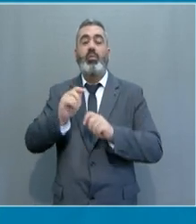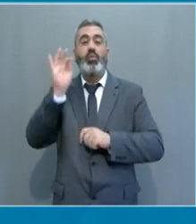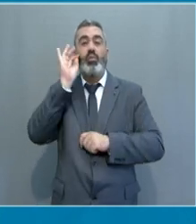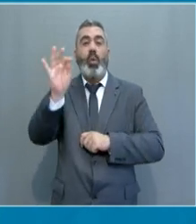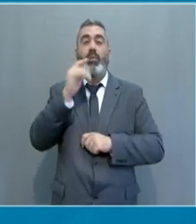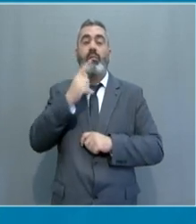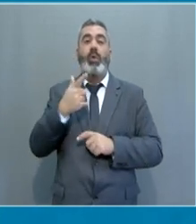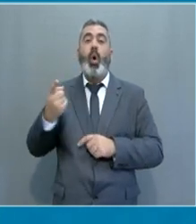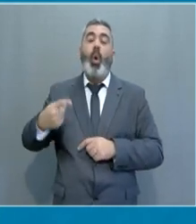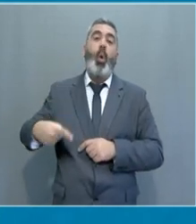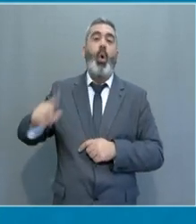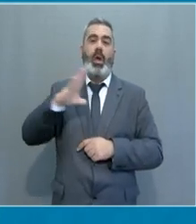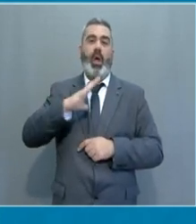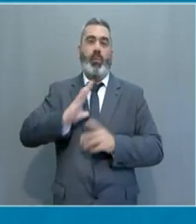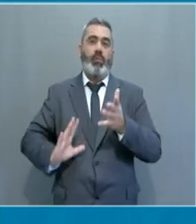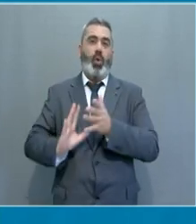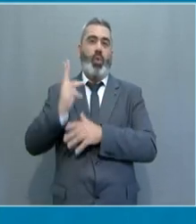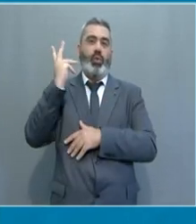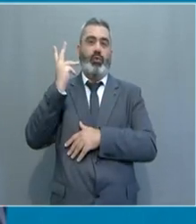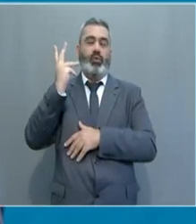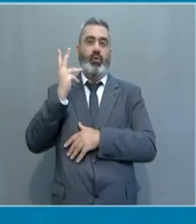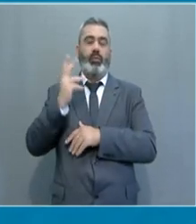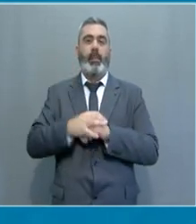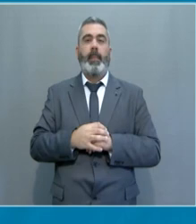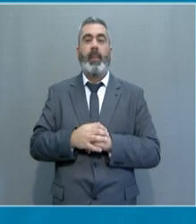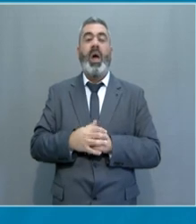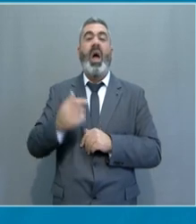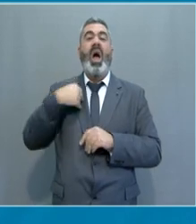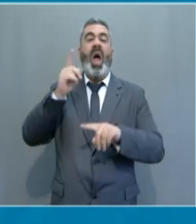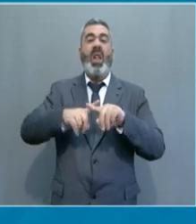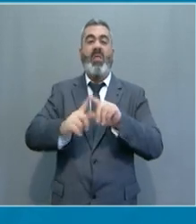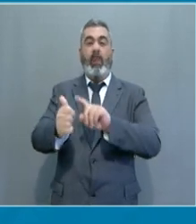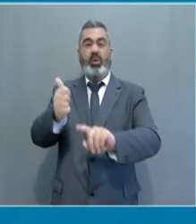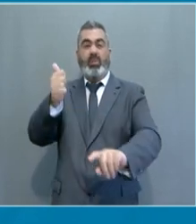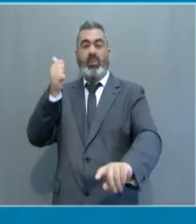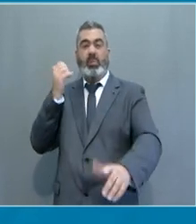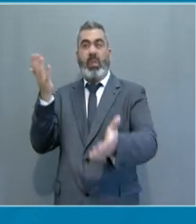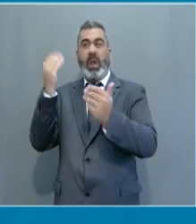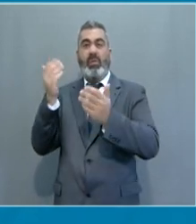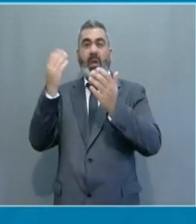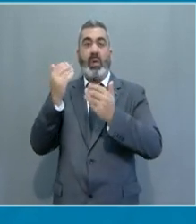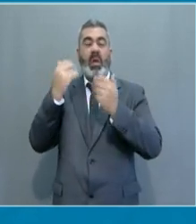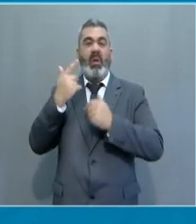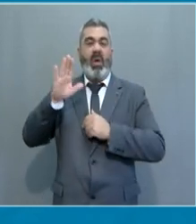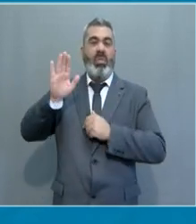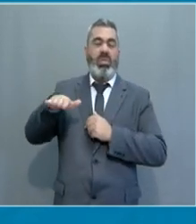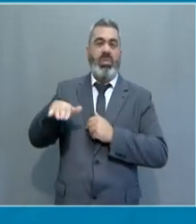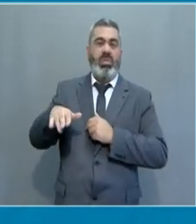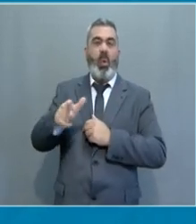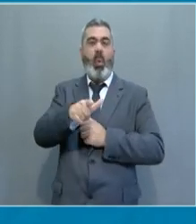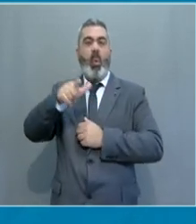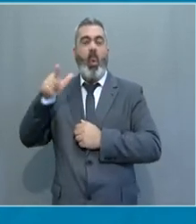προόδου σε όλους τους Έλληνες και Ελληνίδες. Από ουραγώσεων εξελίξεων, από την απαξίωση και την